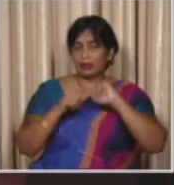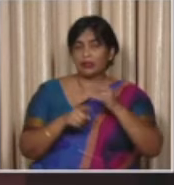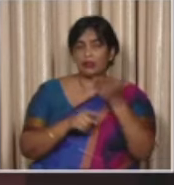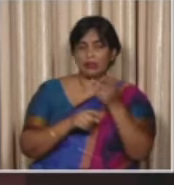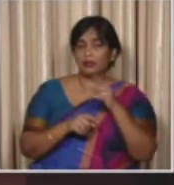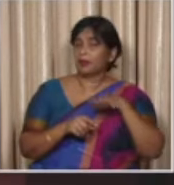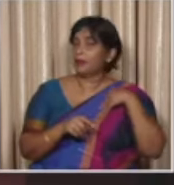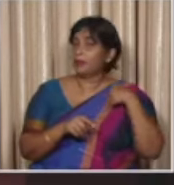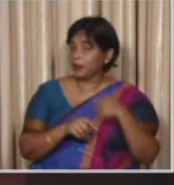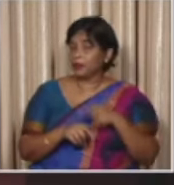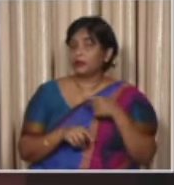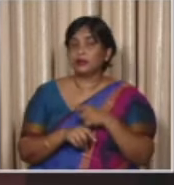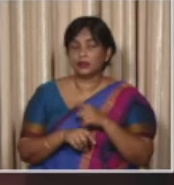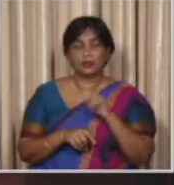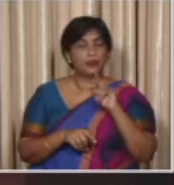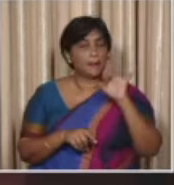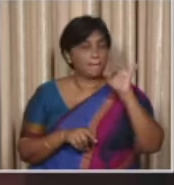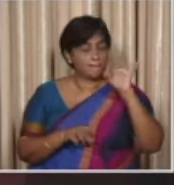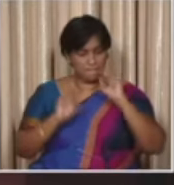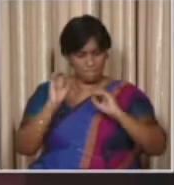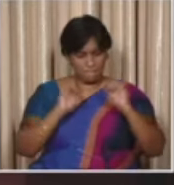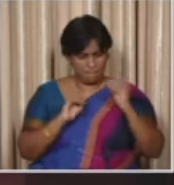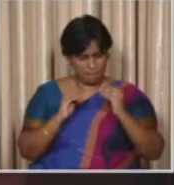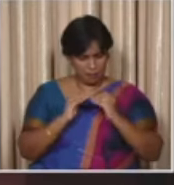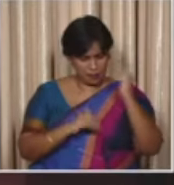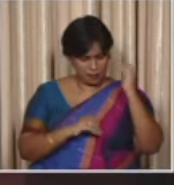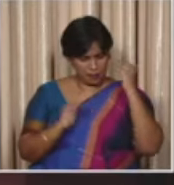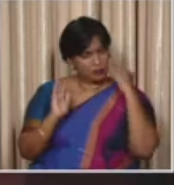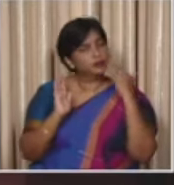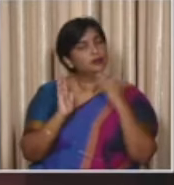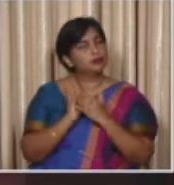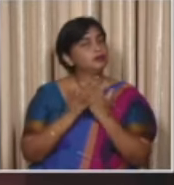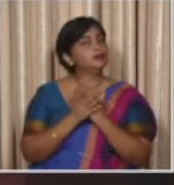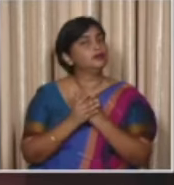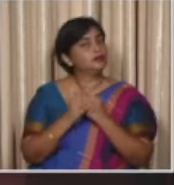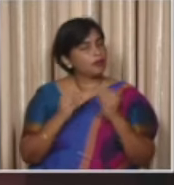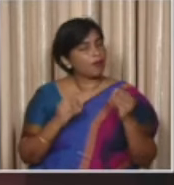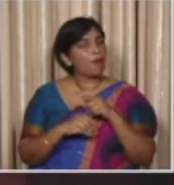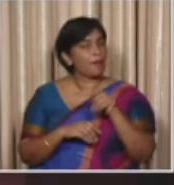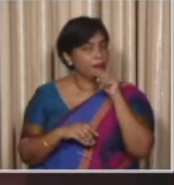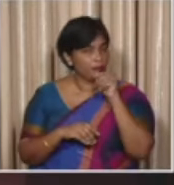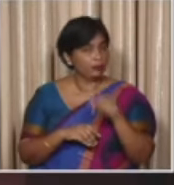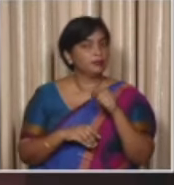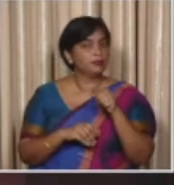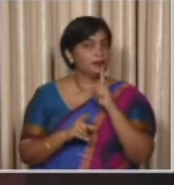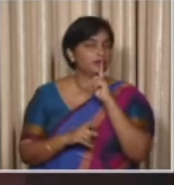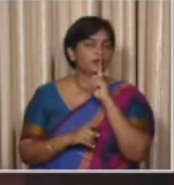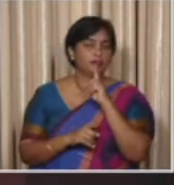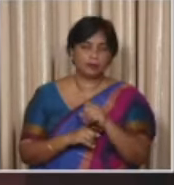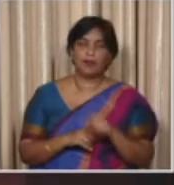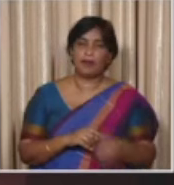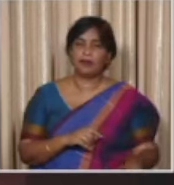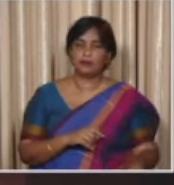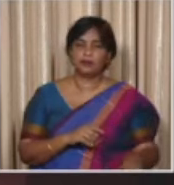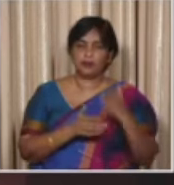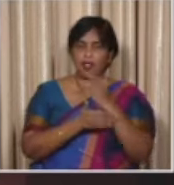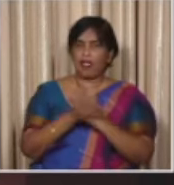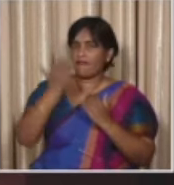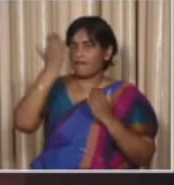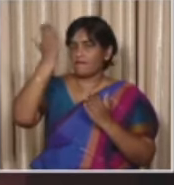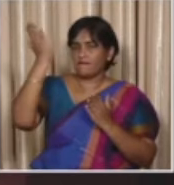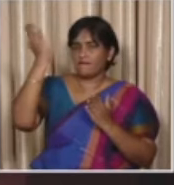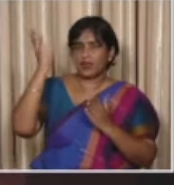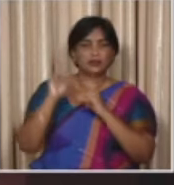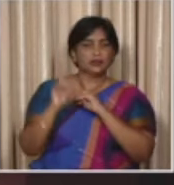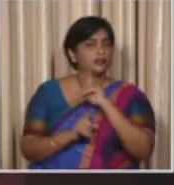ප්‍රධාන වශයෙන් මේ 115 ගැප් එක විසඳන්නට ඇත්ත වශයෙන්ම එතුමන්ලා ඉල්ලීමක් කරන්න මේ කොටසක් ඇවිල්ලා තින්නවා.